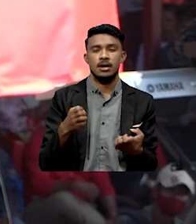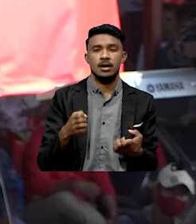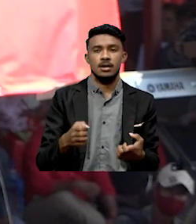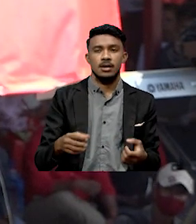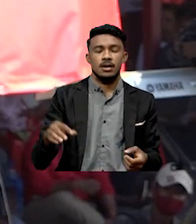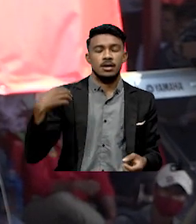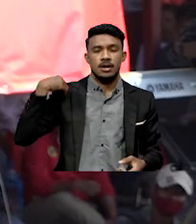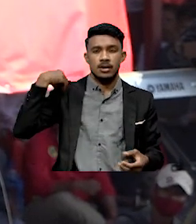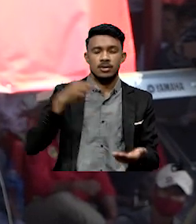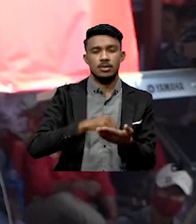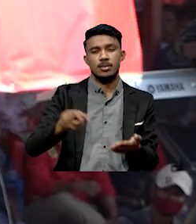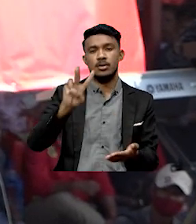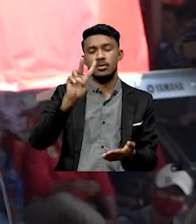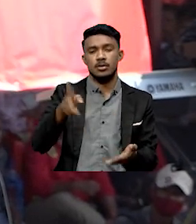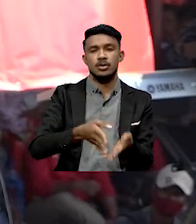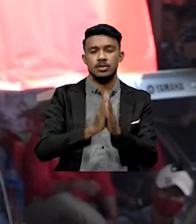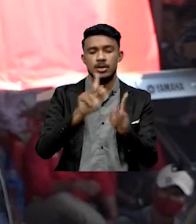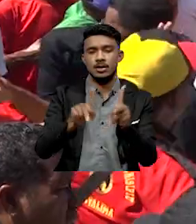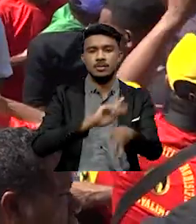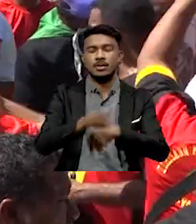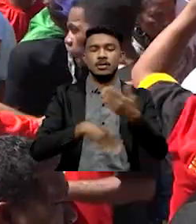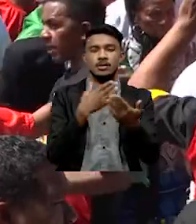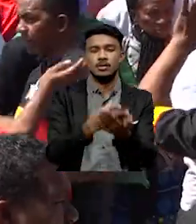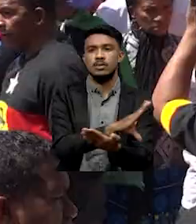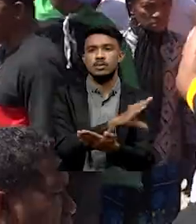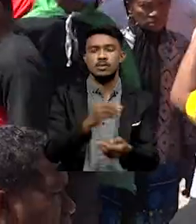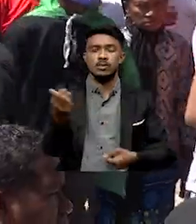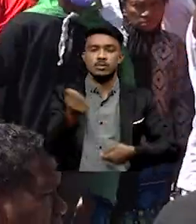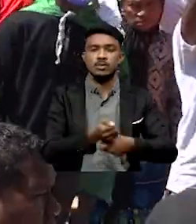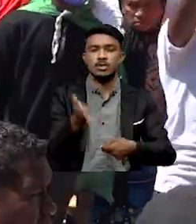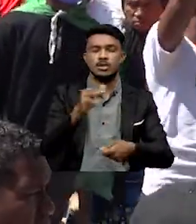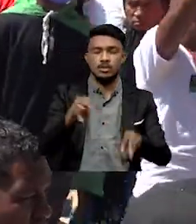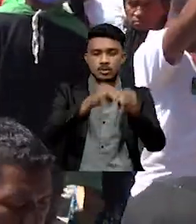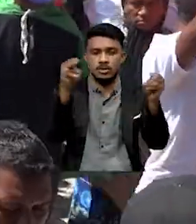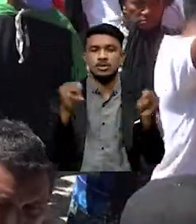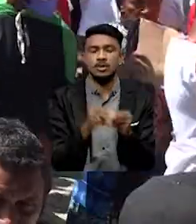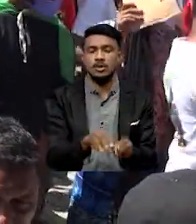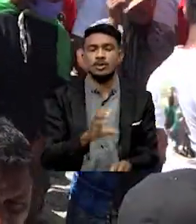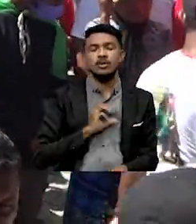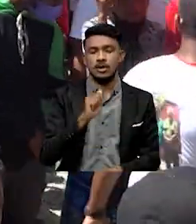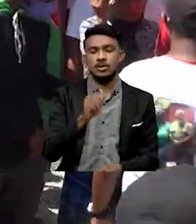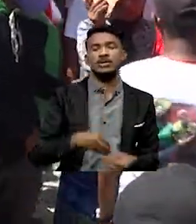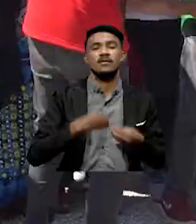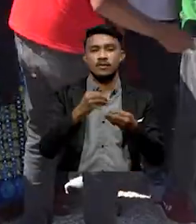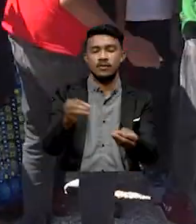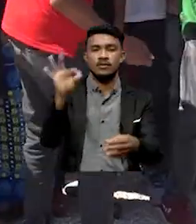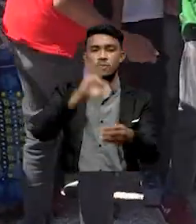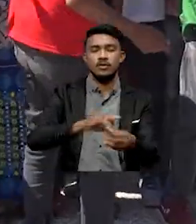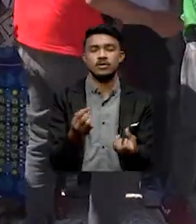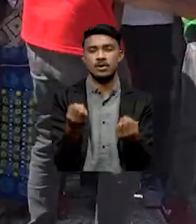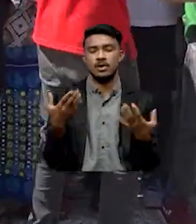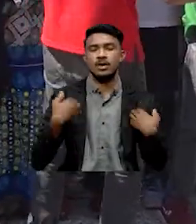ruane husuba militantes simpatizantes hotu, nomos apoyantes sira iha munisipi Kovalima, at fo votus mayoria iha elisaun